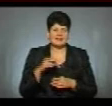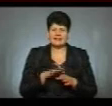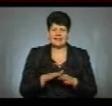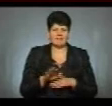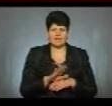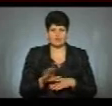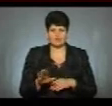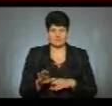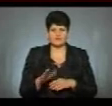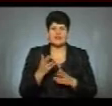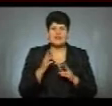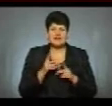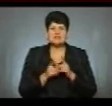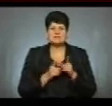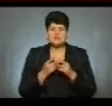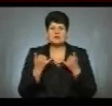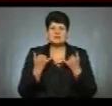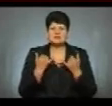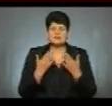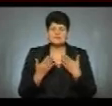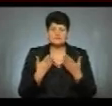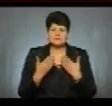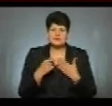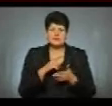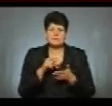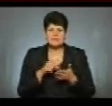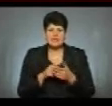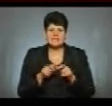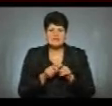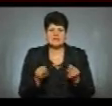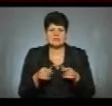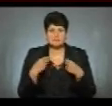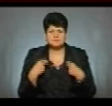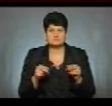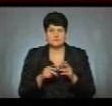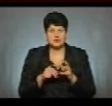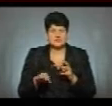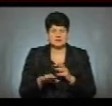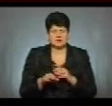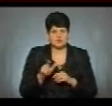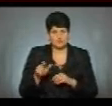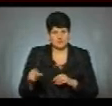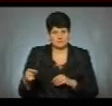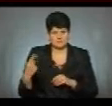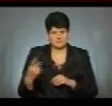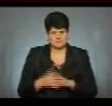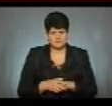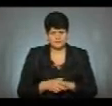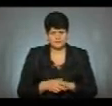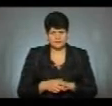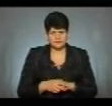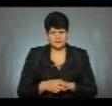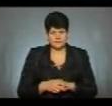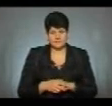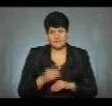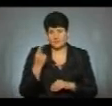виконав. А як змінюється зараз ставлення до питання відкриття ринку землі мешканців Тернопільщини? Ну, одна